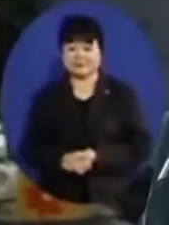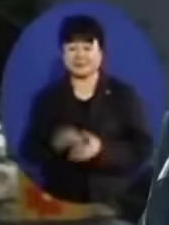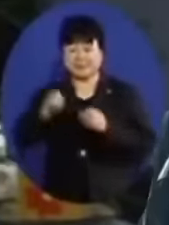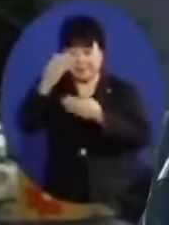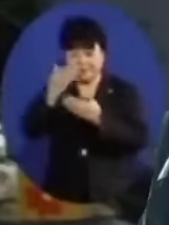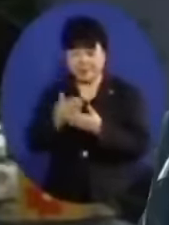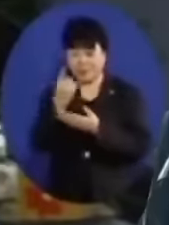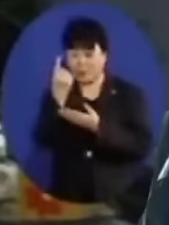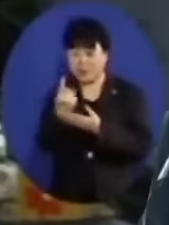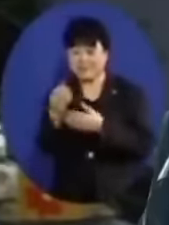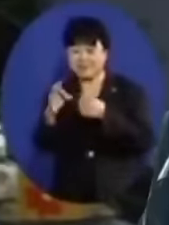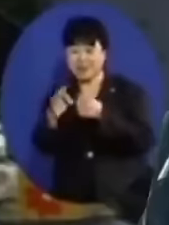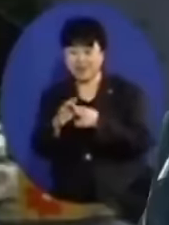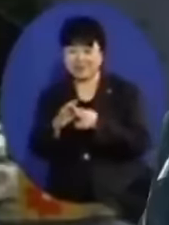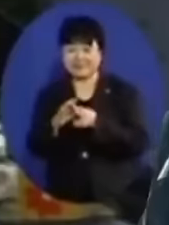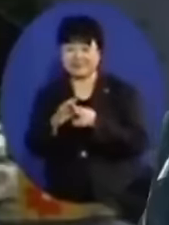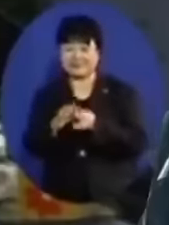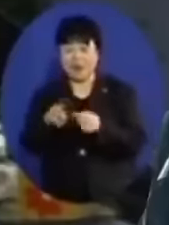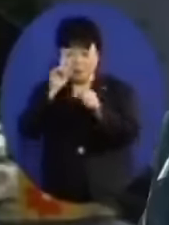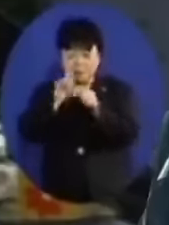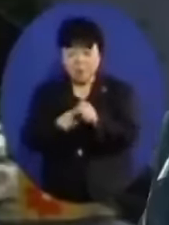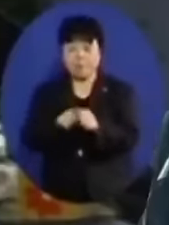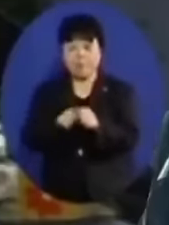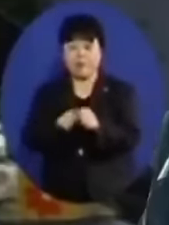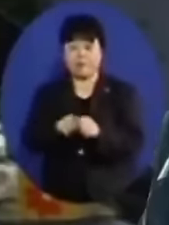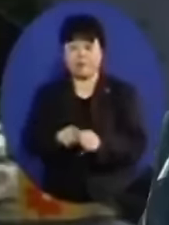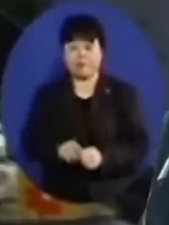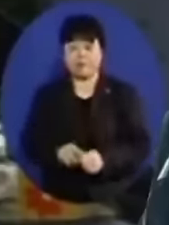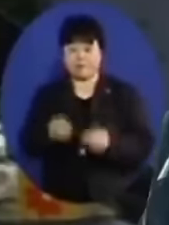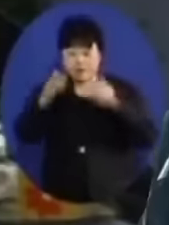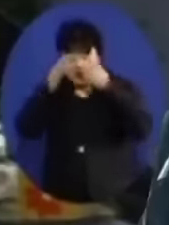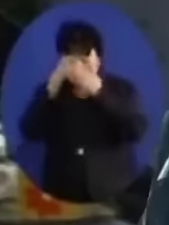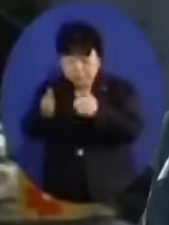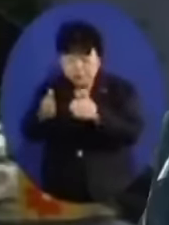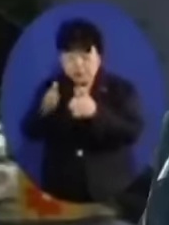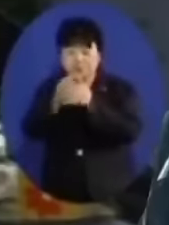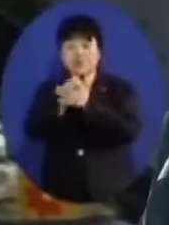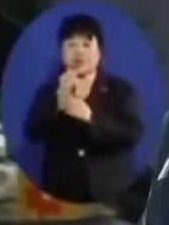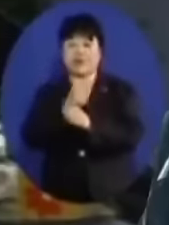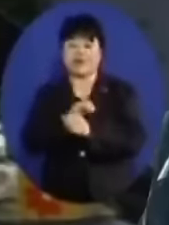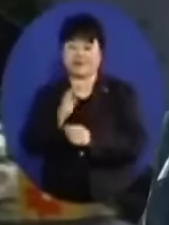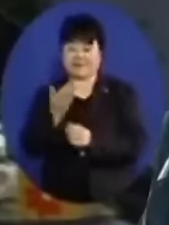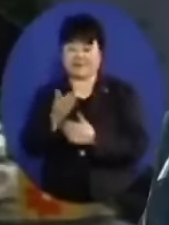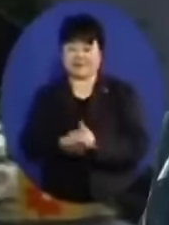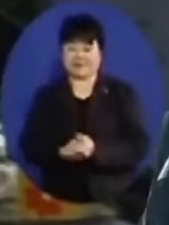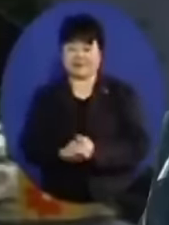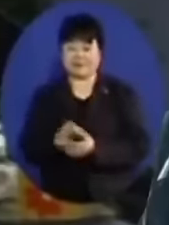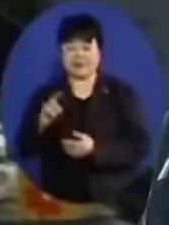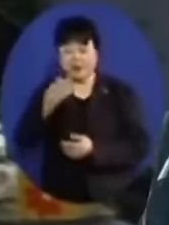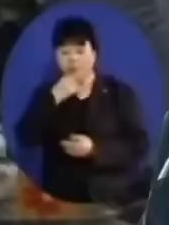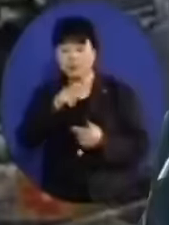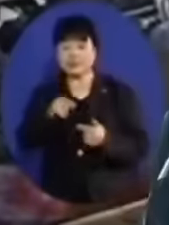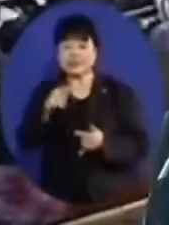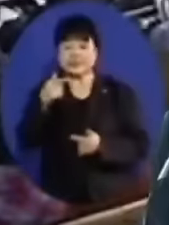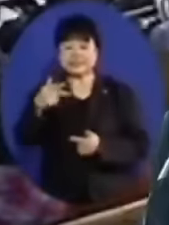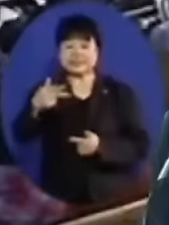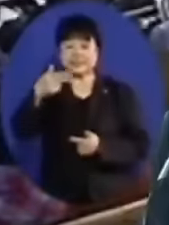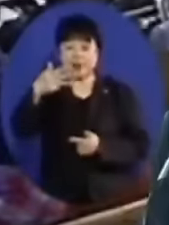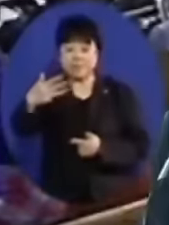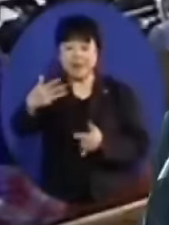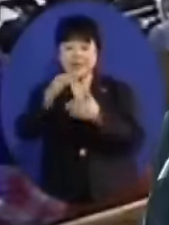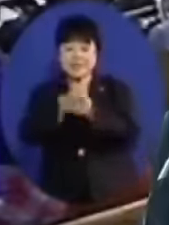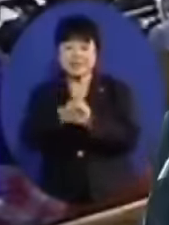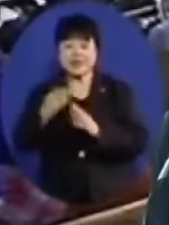응답받으러 나왔으면 목표를 주고 난 다음에 집중적으로 기도해야 되는 것입니다. 마태복음 6장 7절로 8절에 또 기도할